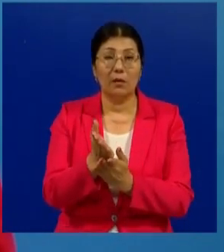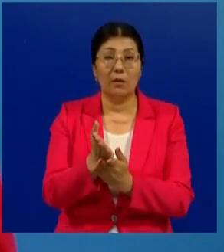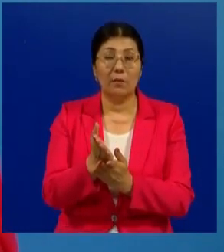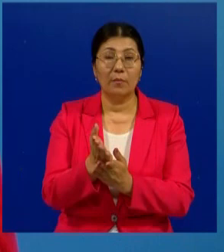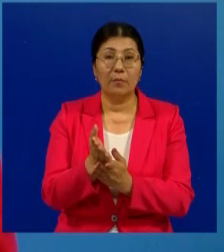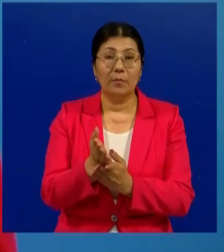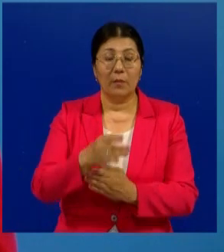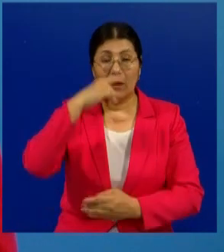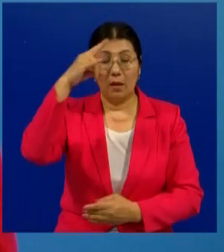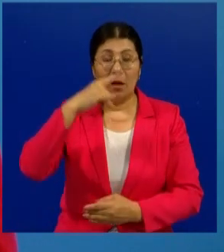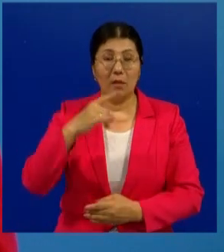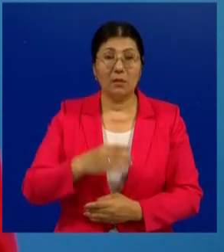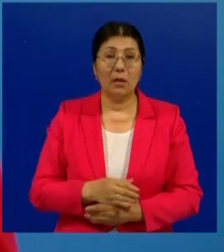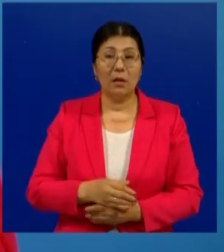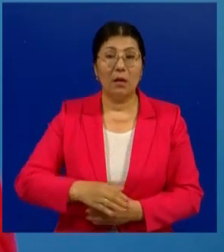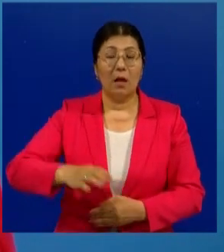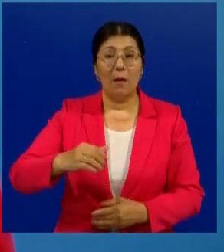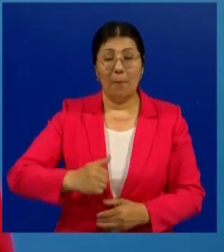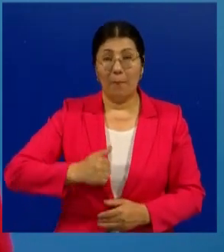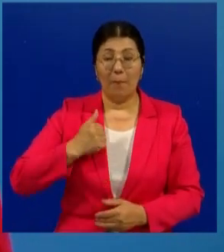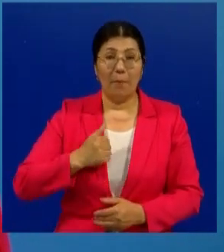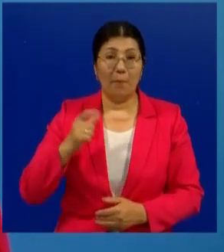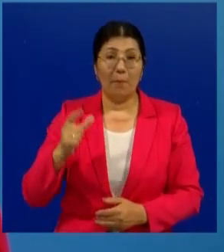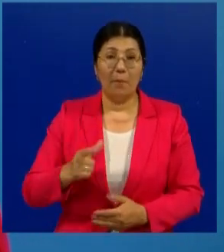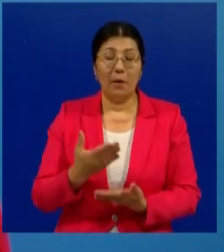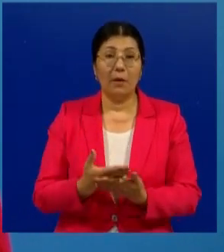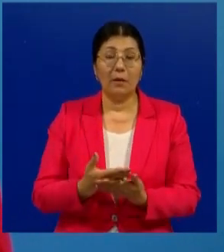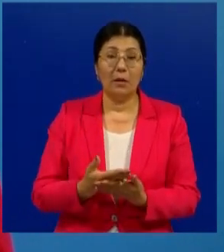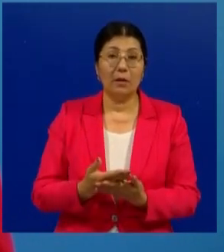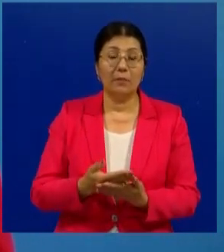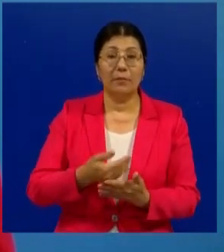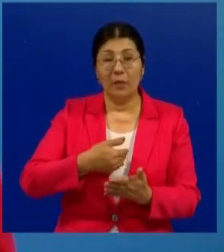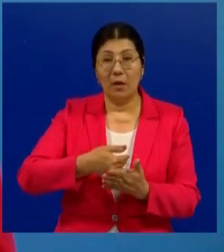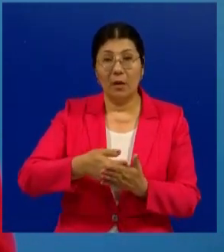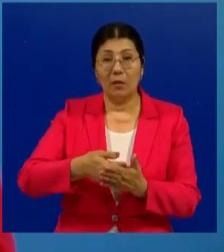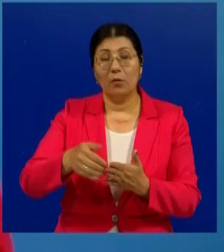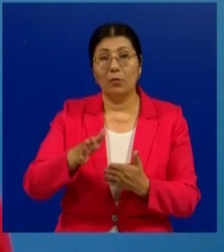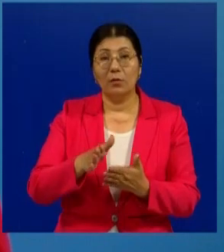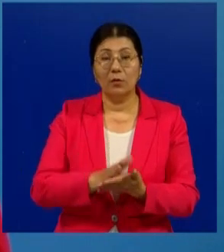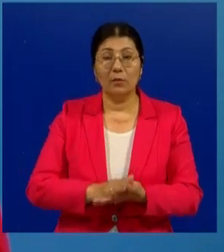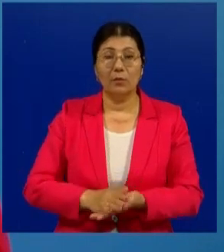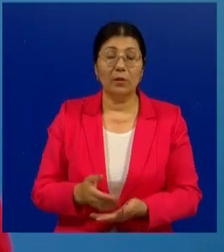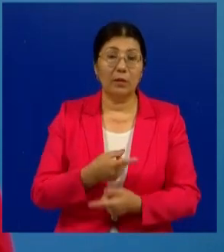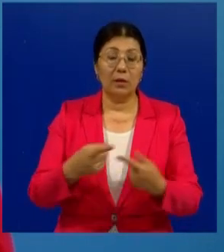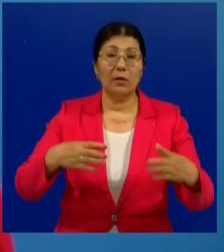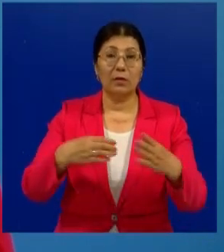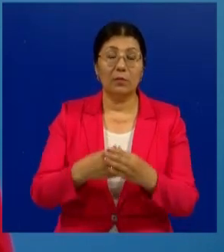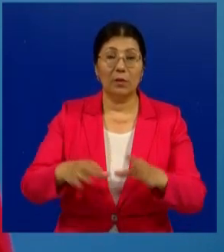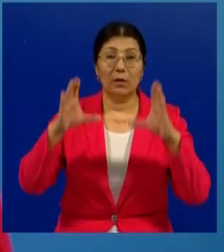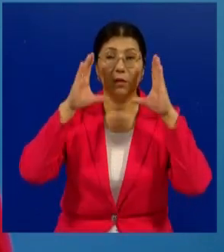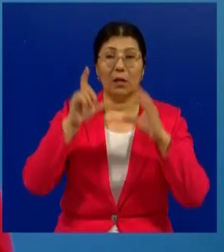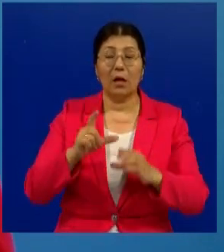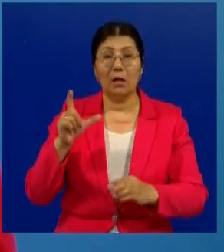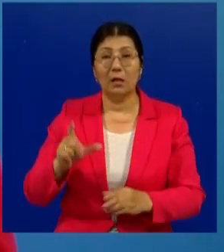болсақ, мынау қазақ байларын тәркілеу және сол тәркілеу кезеңдегі қуғынға ұшырағандарды ақтау. Одан кейін келесі топ діни